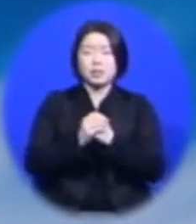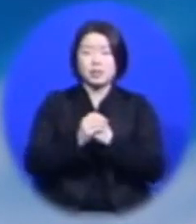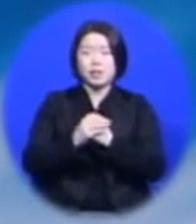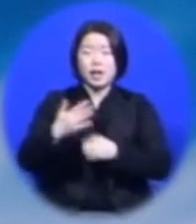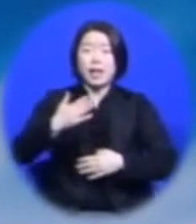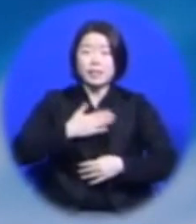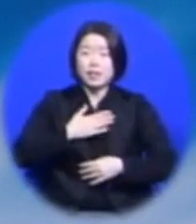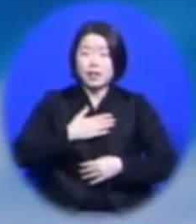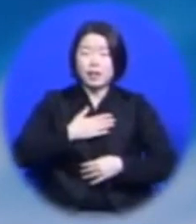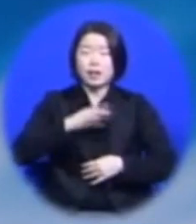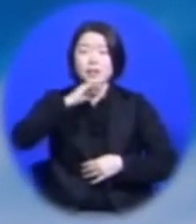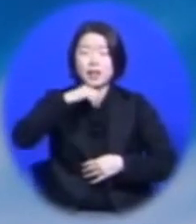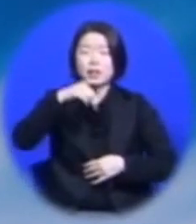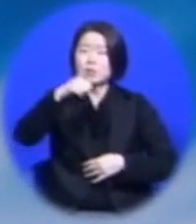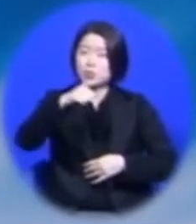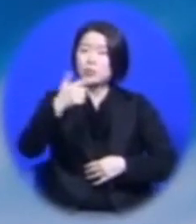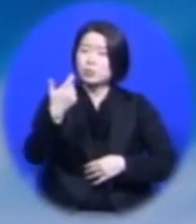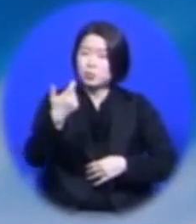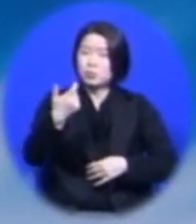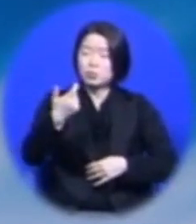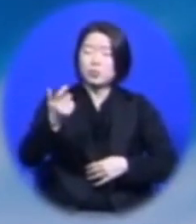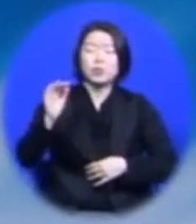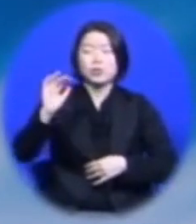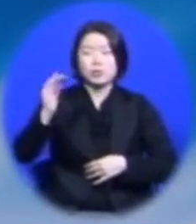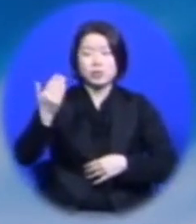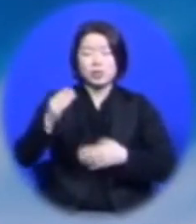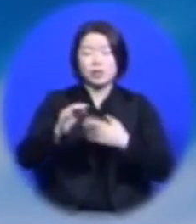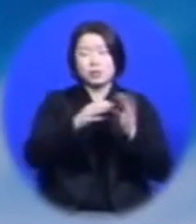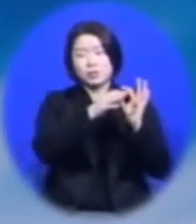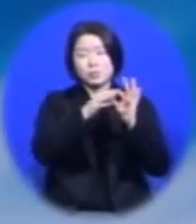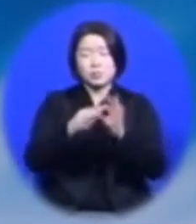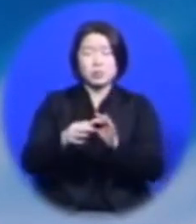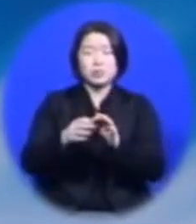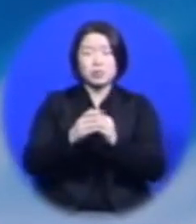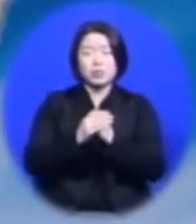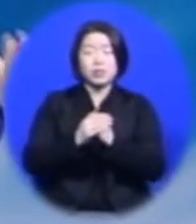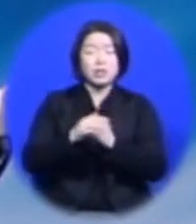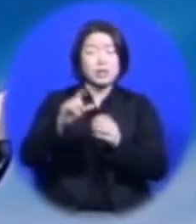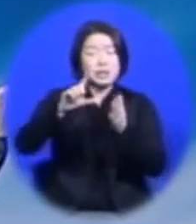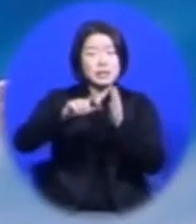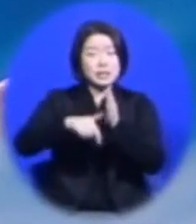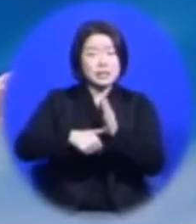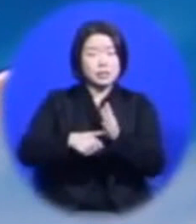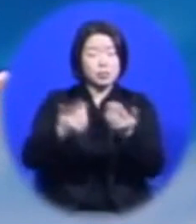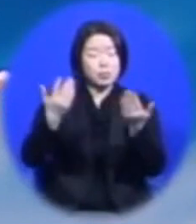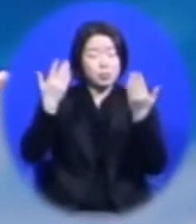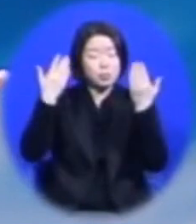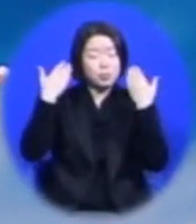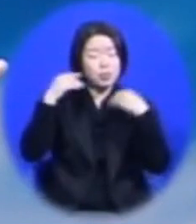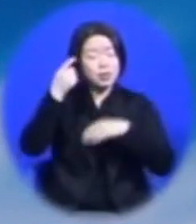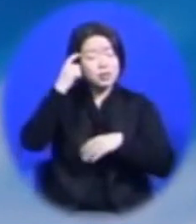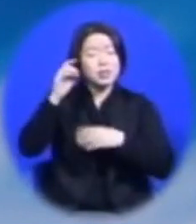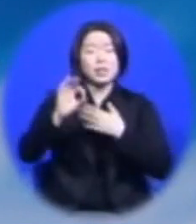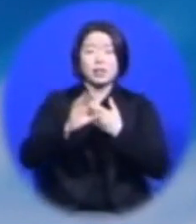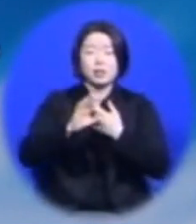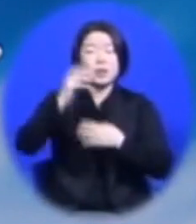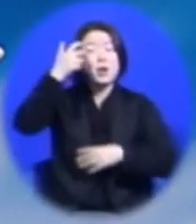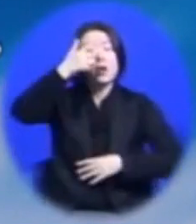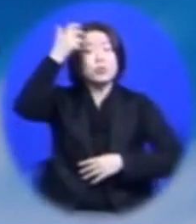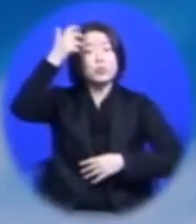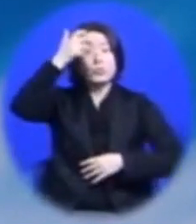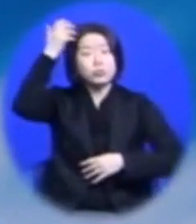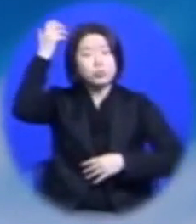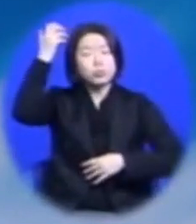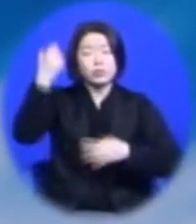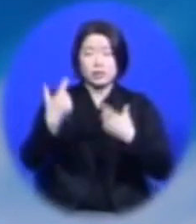이제 내가 50이 되고 60이 되고 그러면서 지난 세월을 돌아보면 꿈꾼 것 같다는 말을